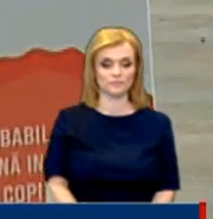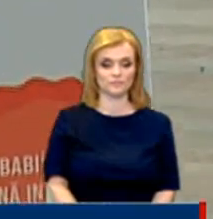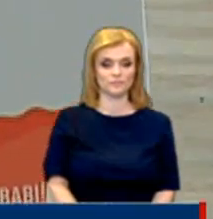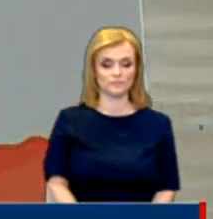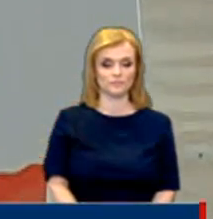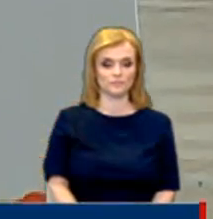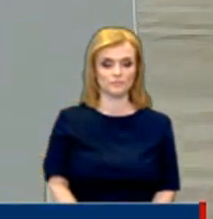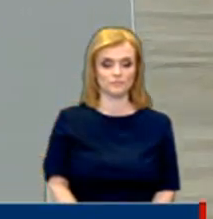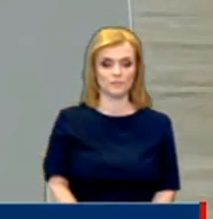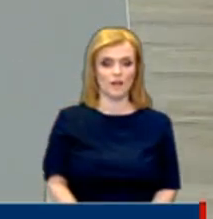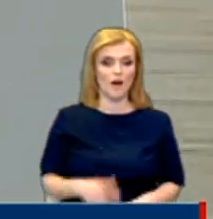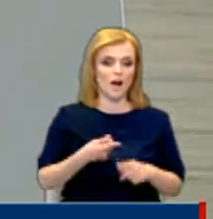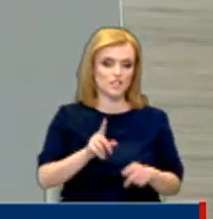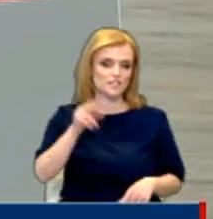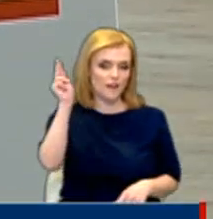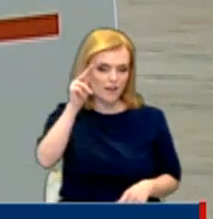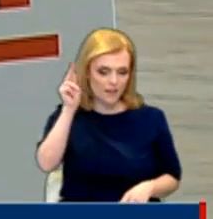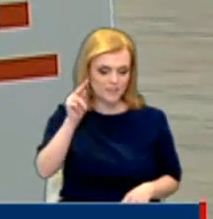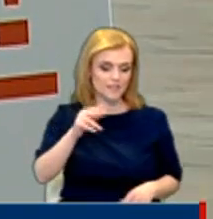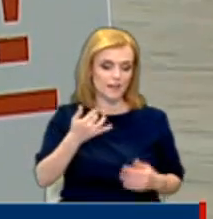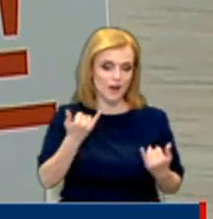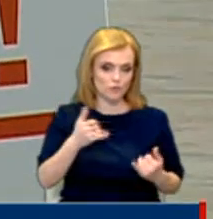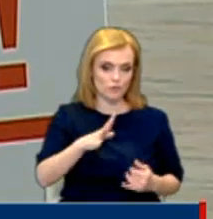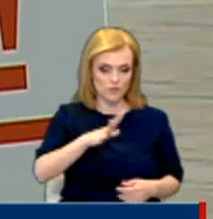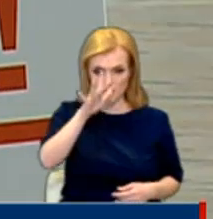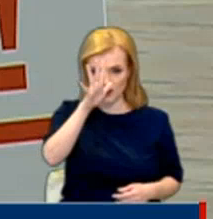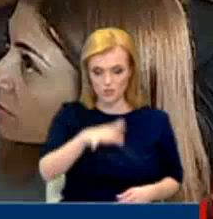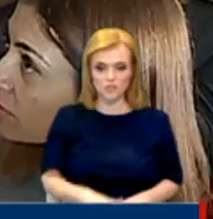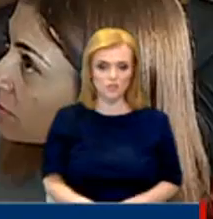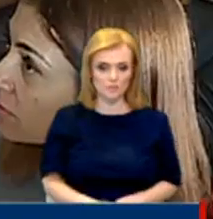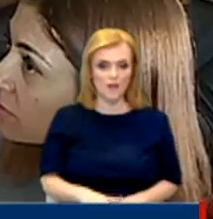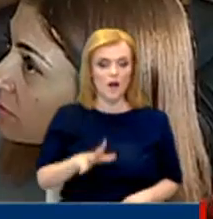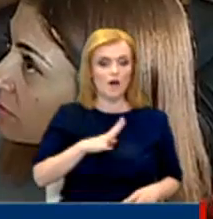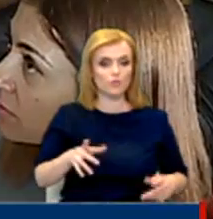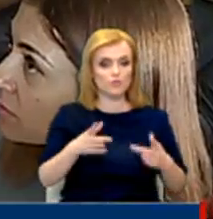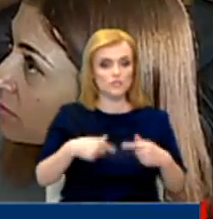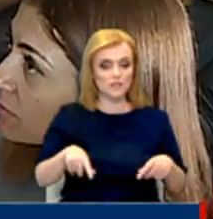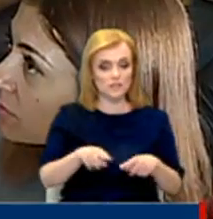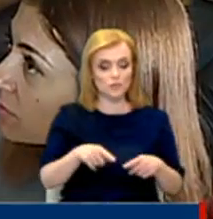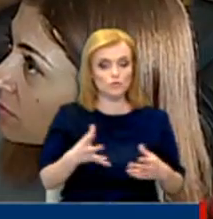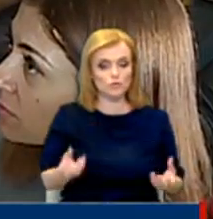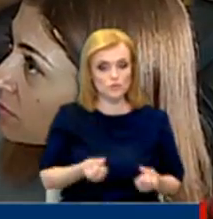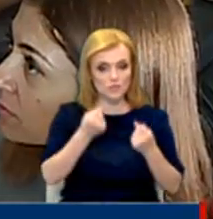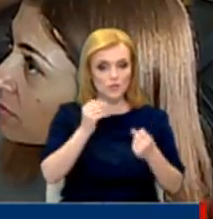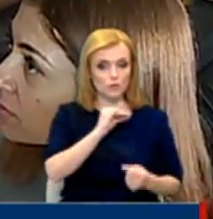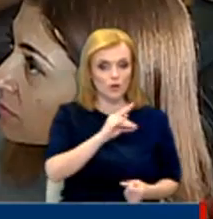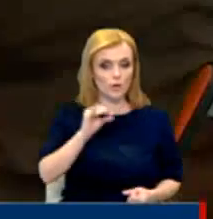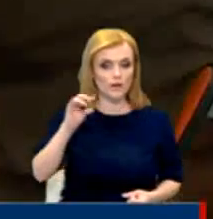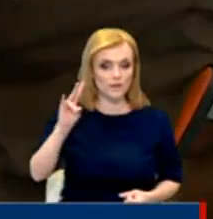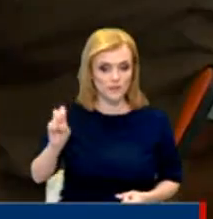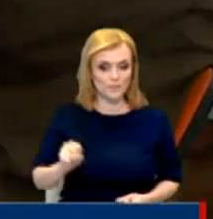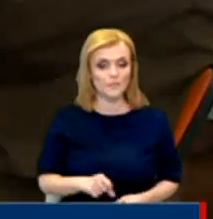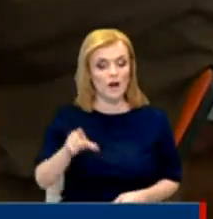pas înapoi. Prelegerea susținută în Republica Moldova de antrenorul geniilor a fost organizată cu susținerea Iulianei Gorea